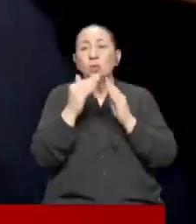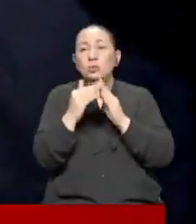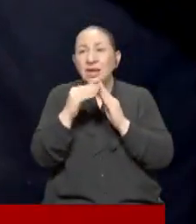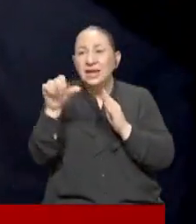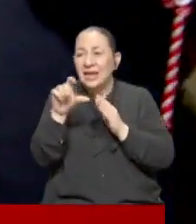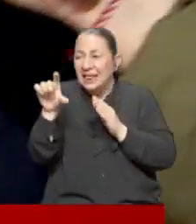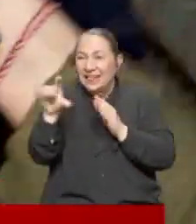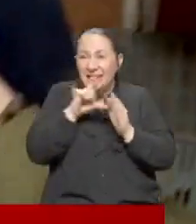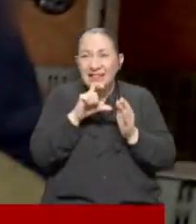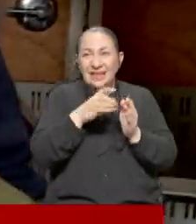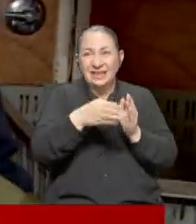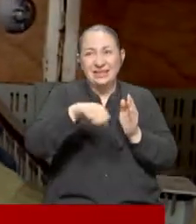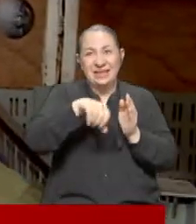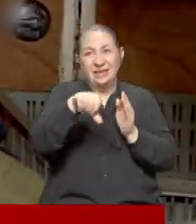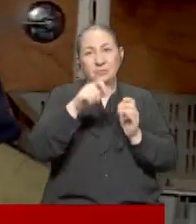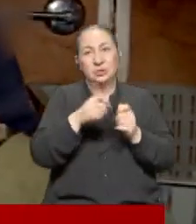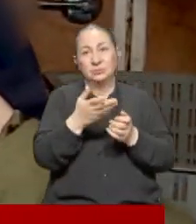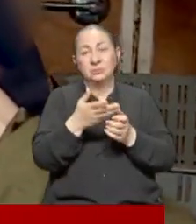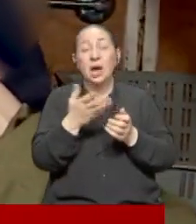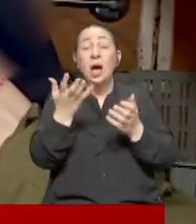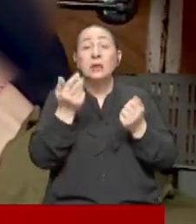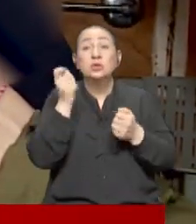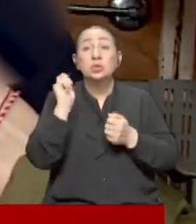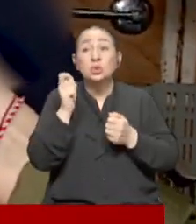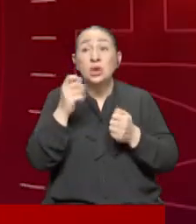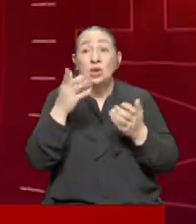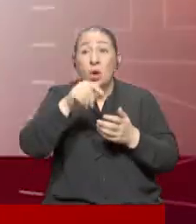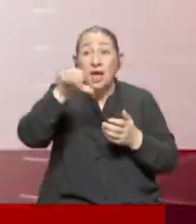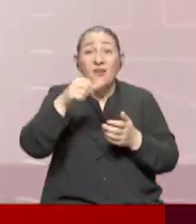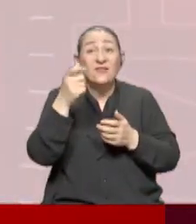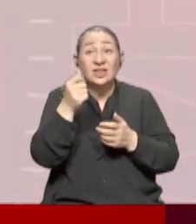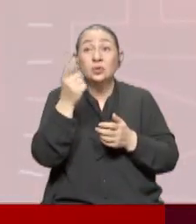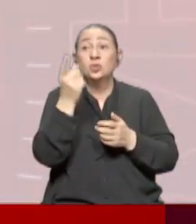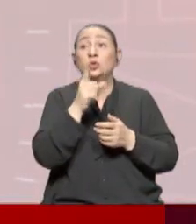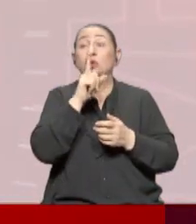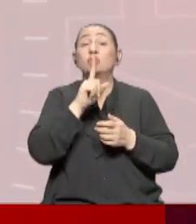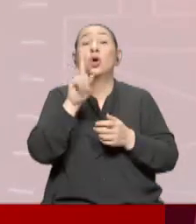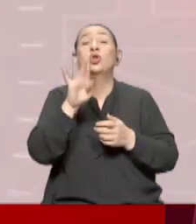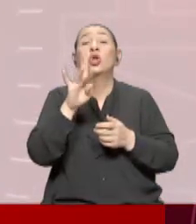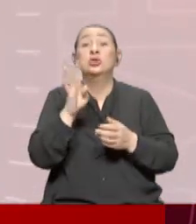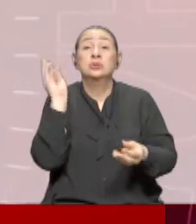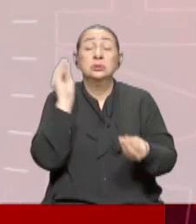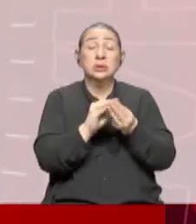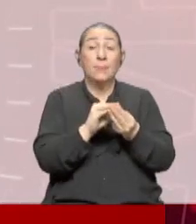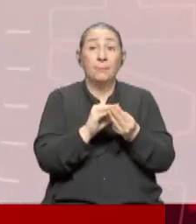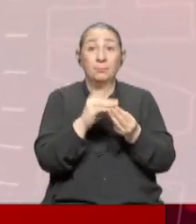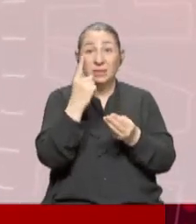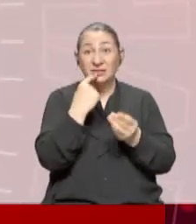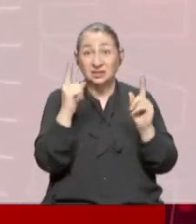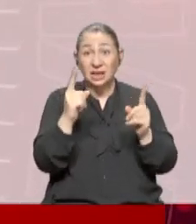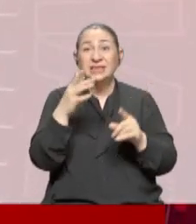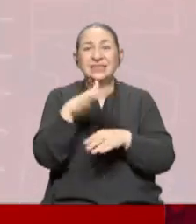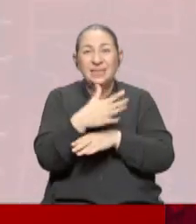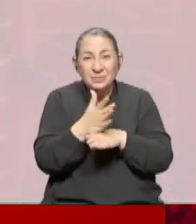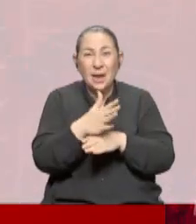gittim komşudan para aldım şimdi de yağ alacağım alınması güç işte o yağının fiyatı 100 de 100 14,6 artı bir yılda